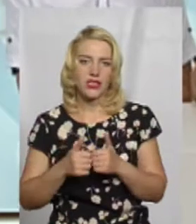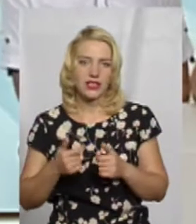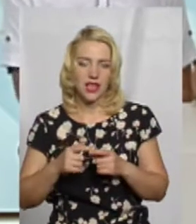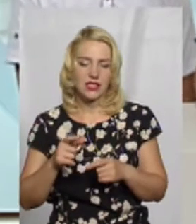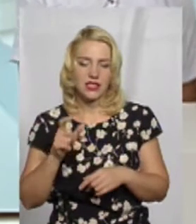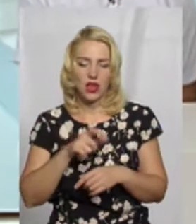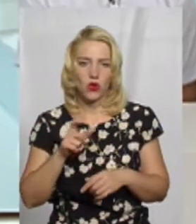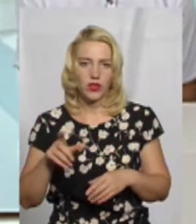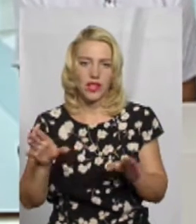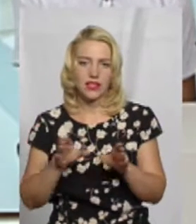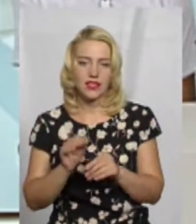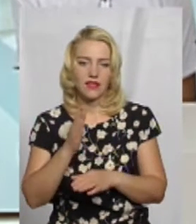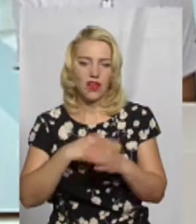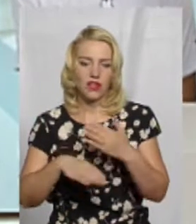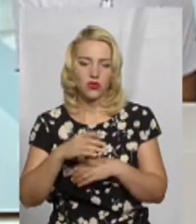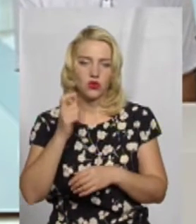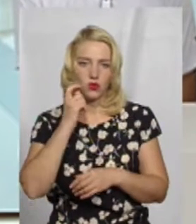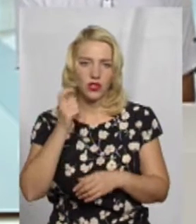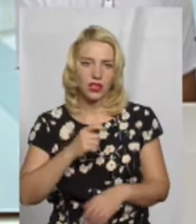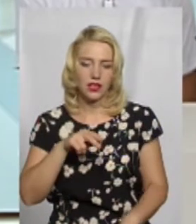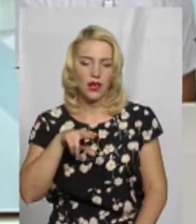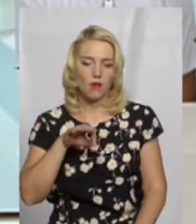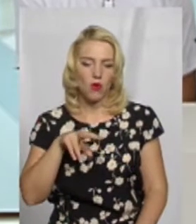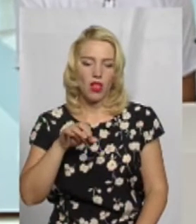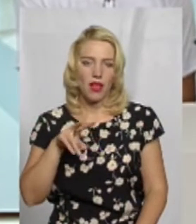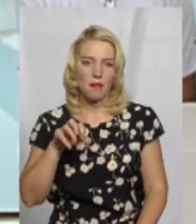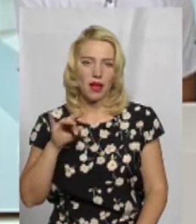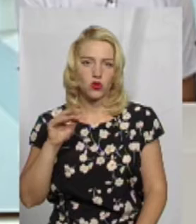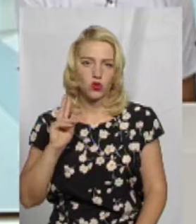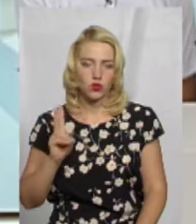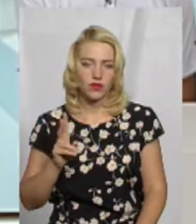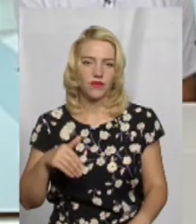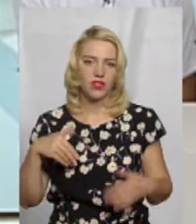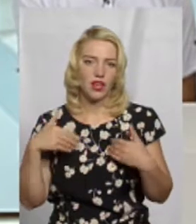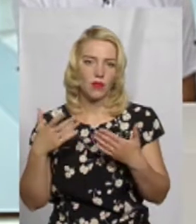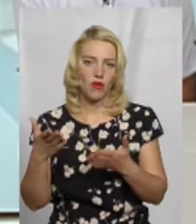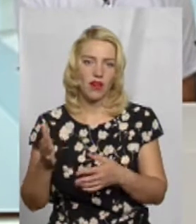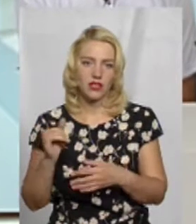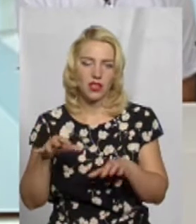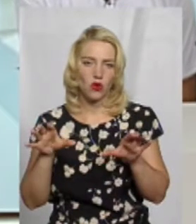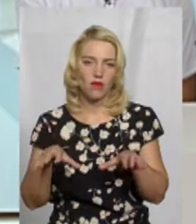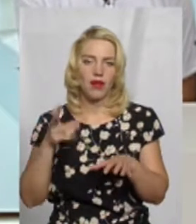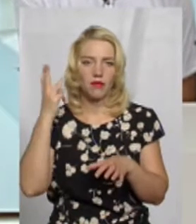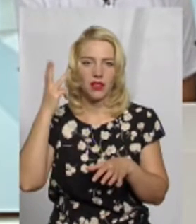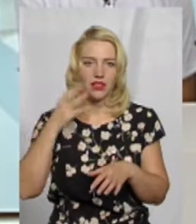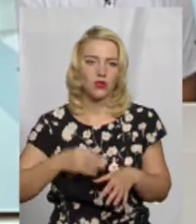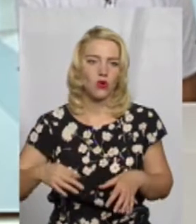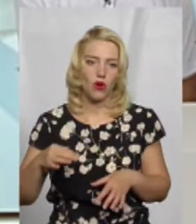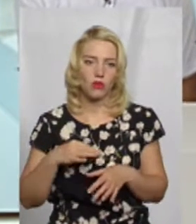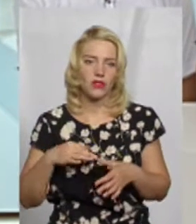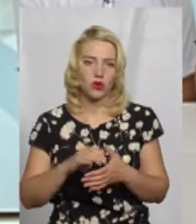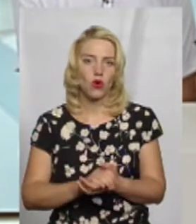з інвалідністю України» Надія Поломарчук. Вітаю вас, пані Надія. І голова Хмельницького